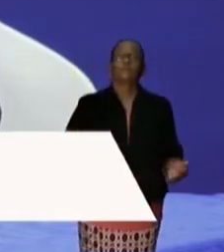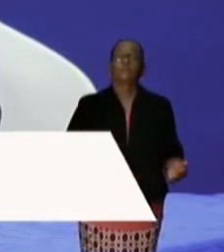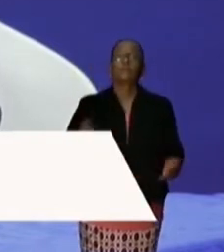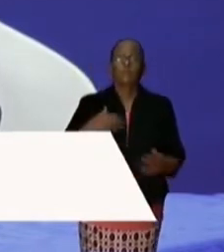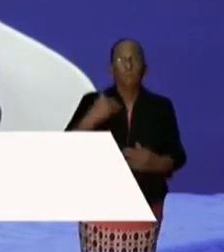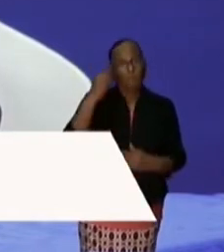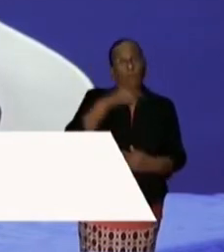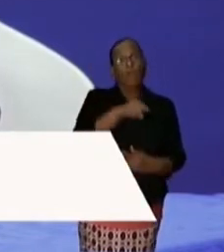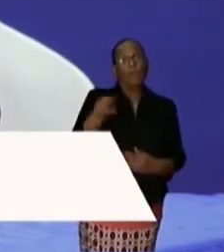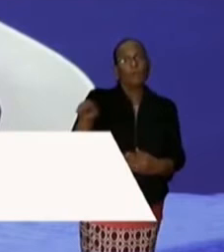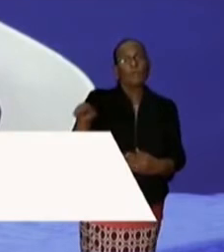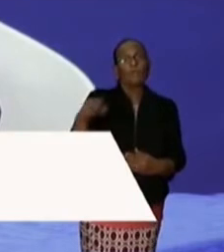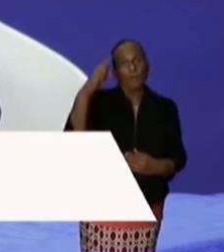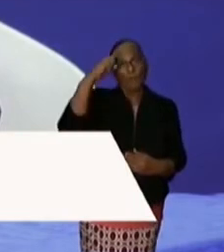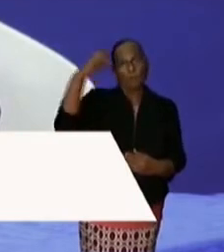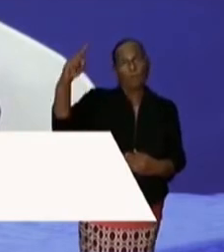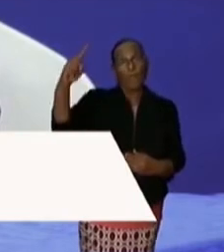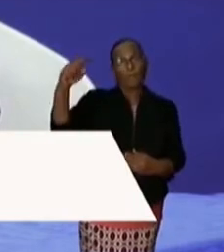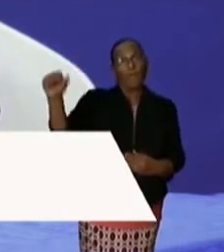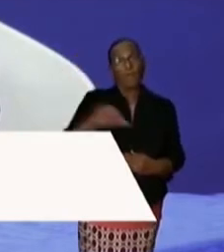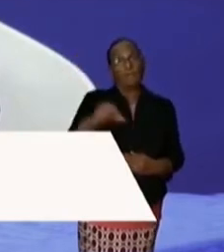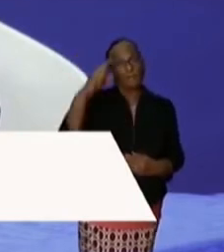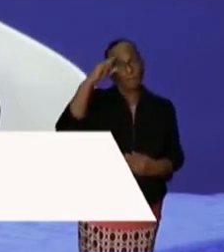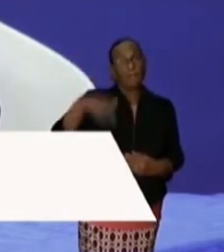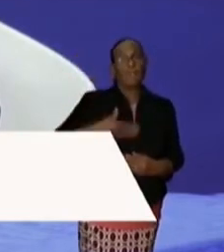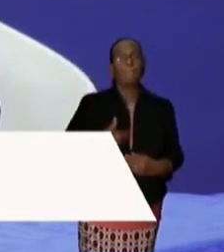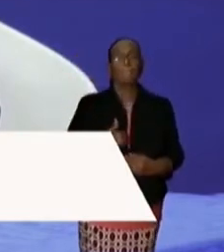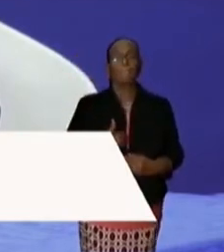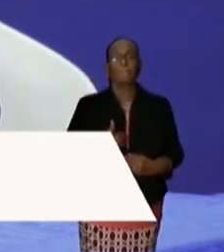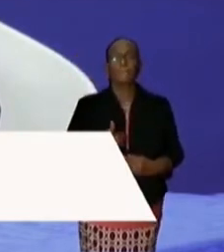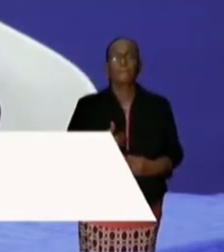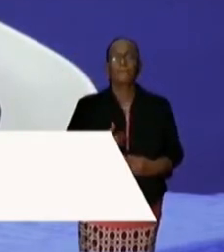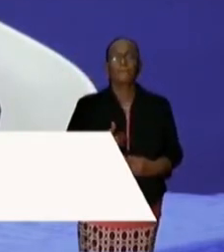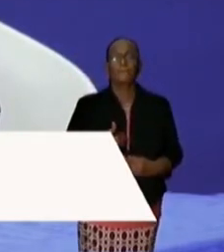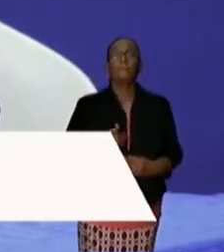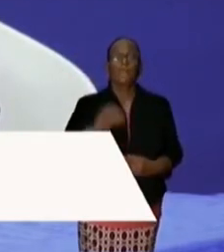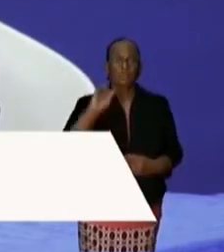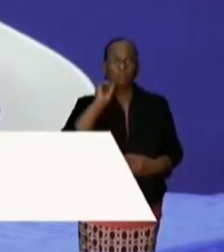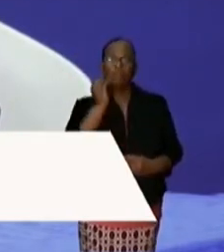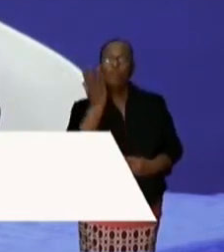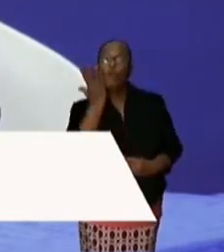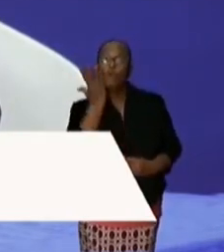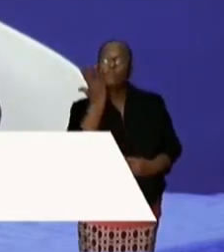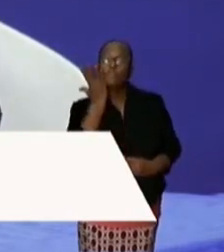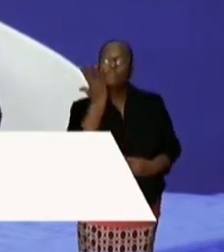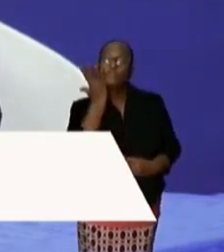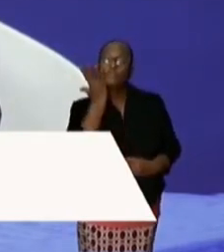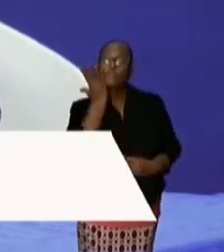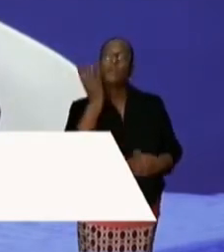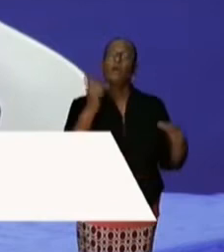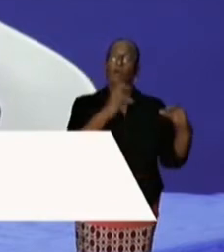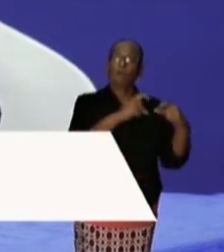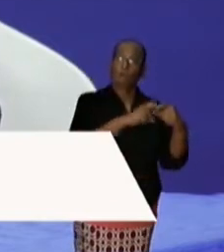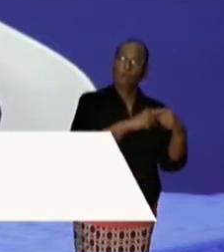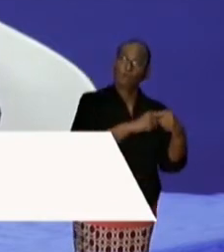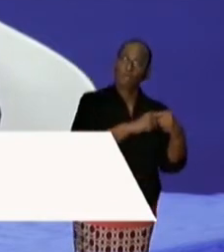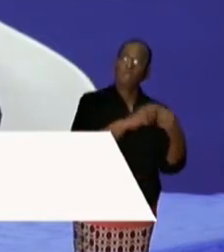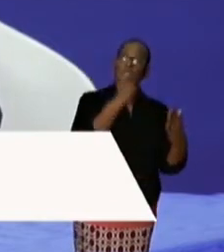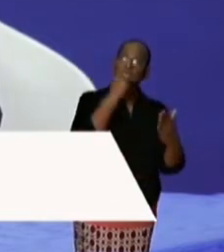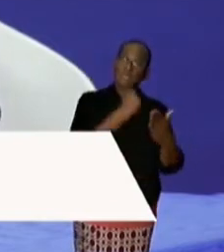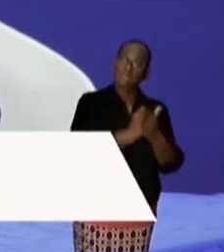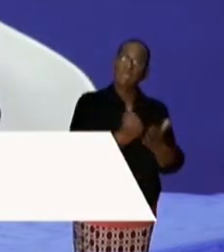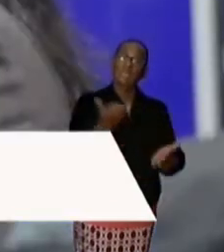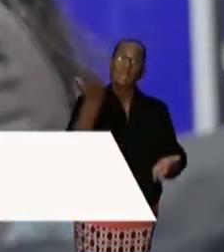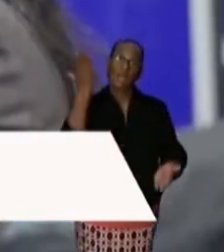mag weten dat we een ander plan hebben. En elke ochtend heb ik contact, zeker de